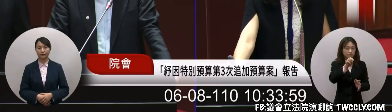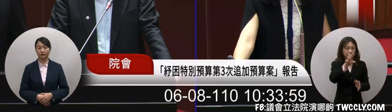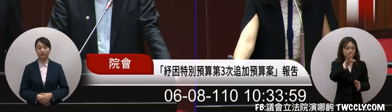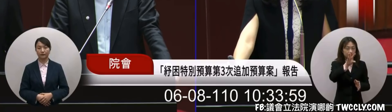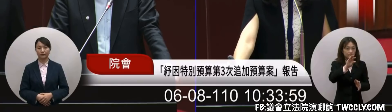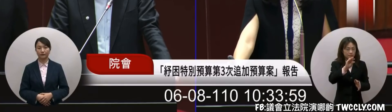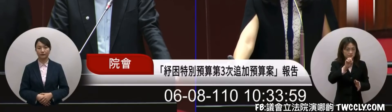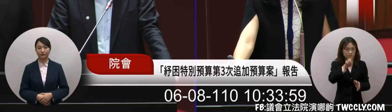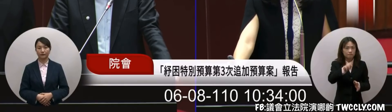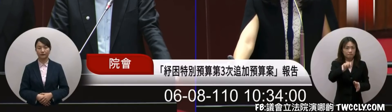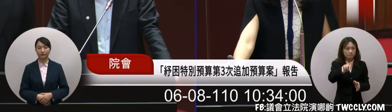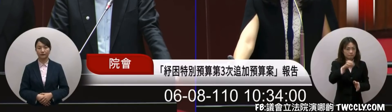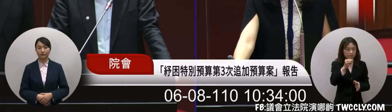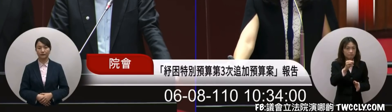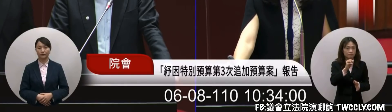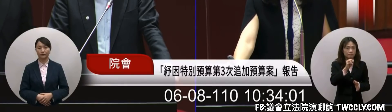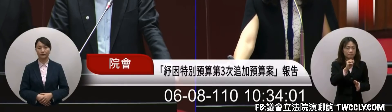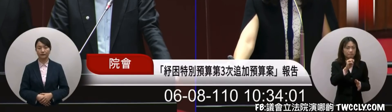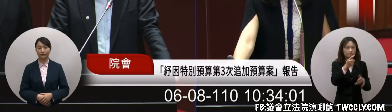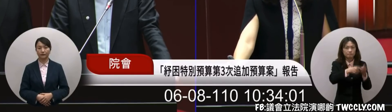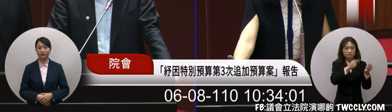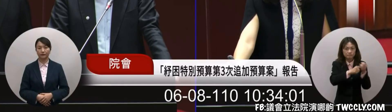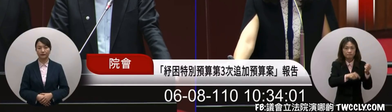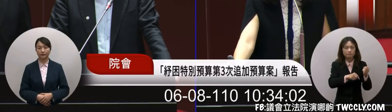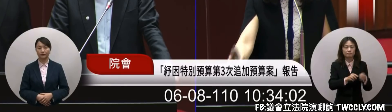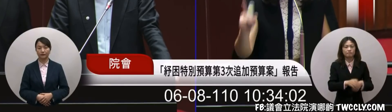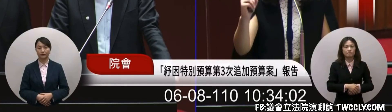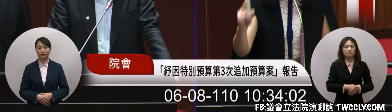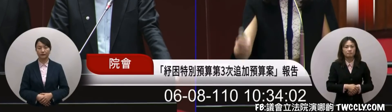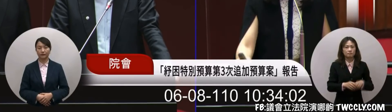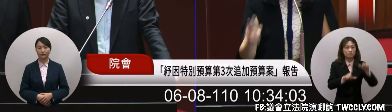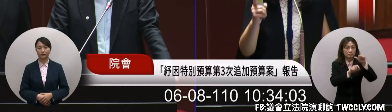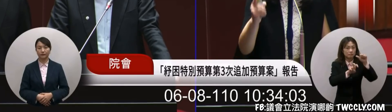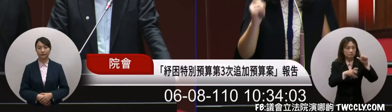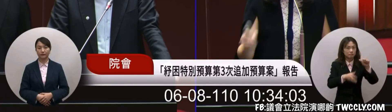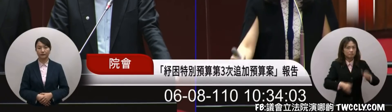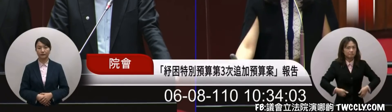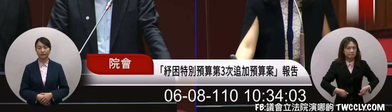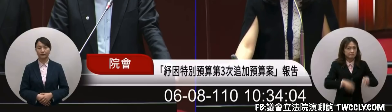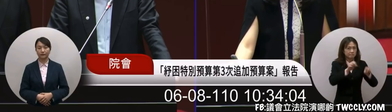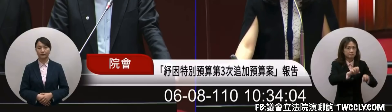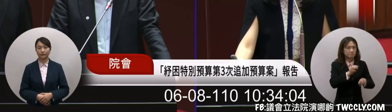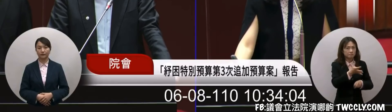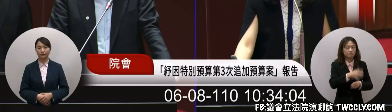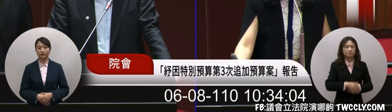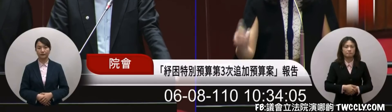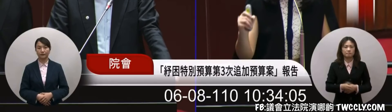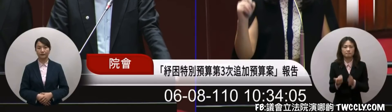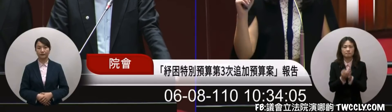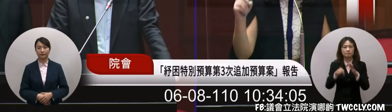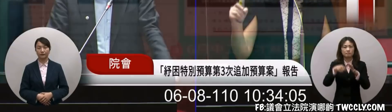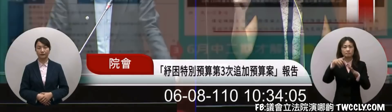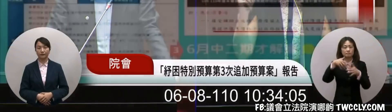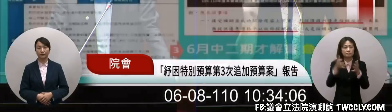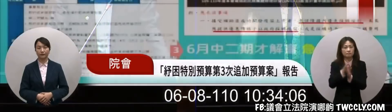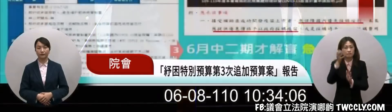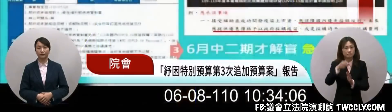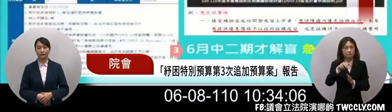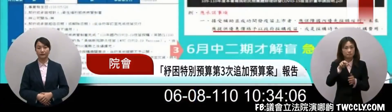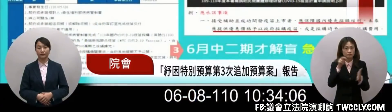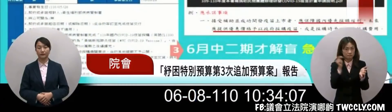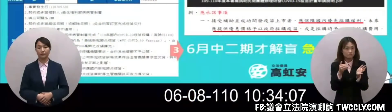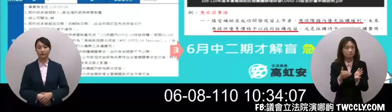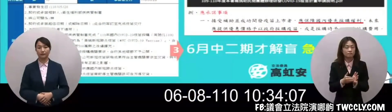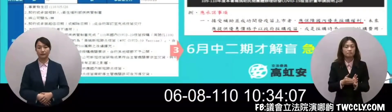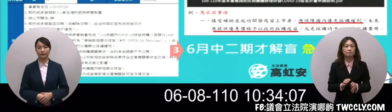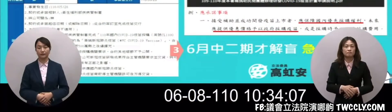产。5月28号签约，想请教一下到底急什么？第一个，刚刚部长有看到了。我们今天卫福部来我们立法院